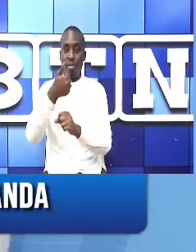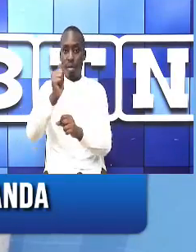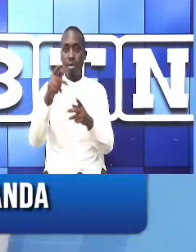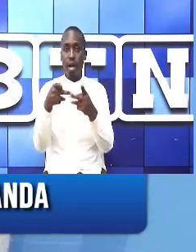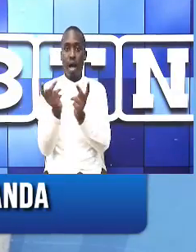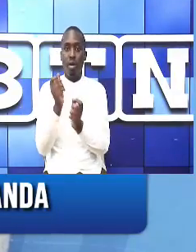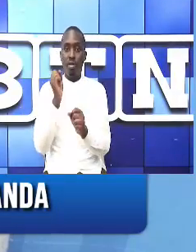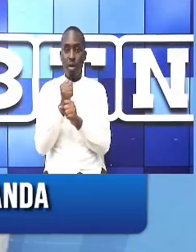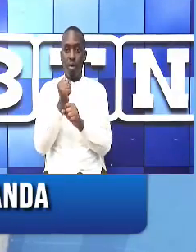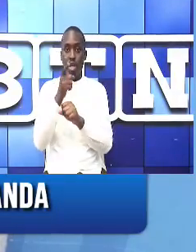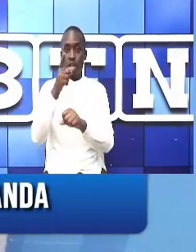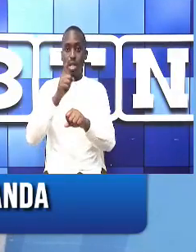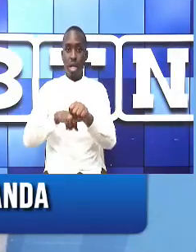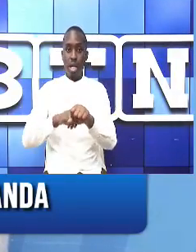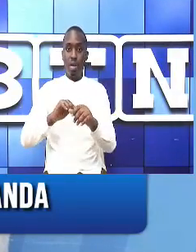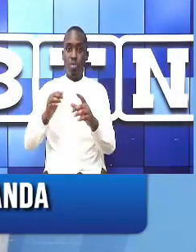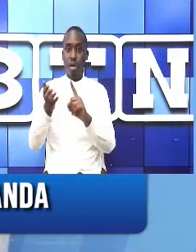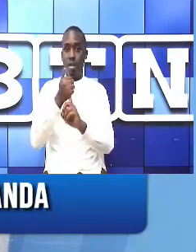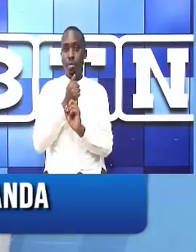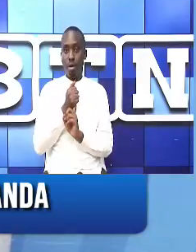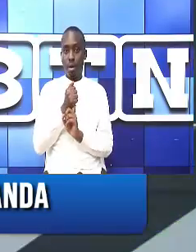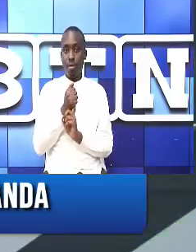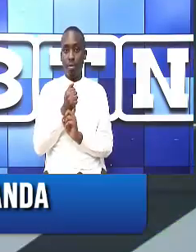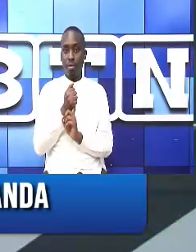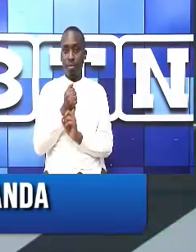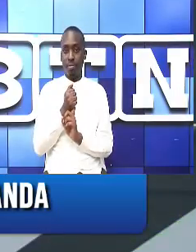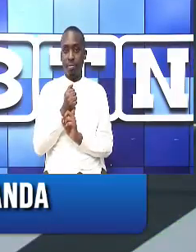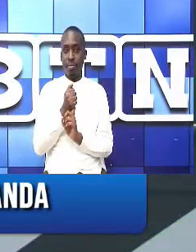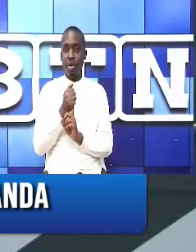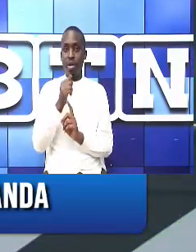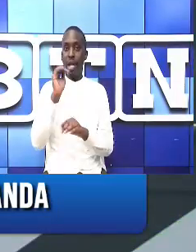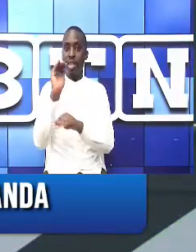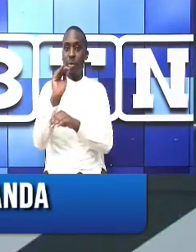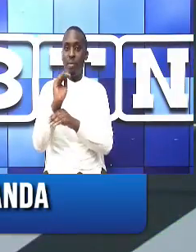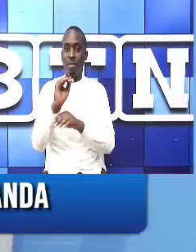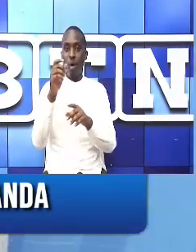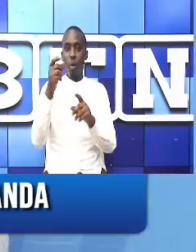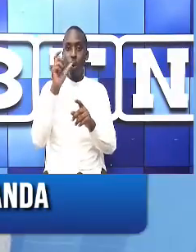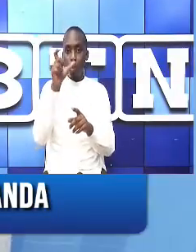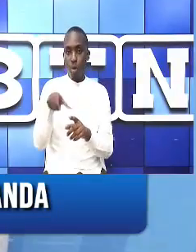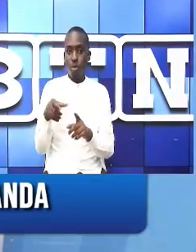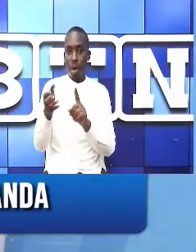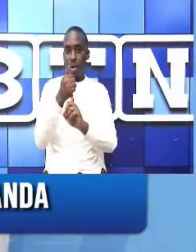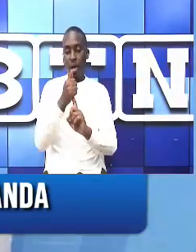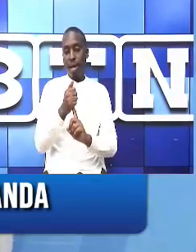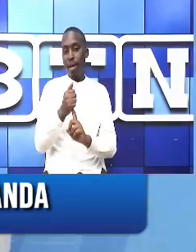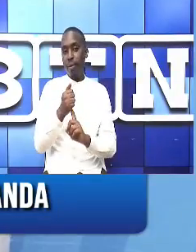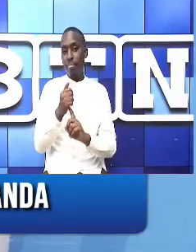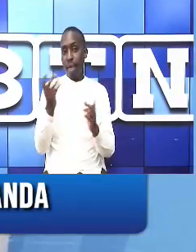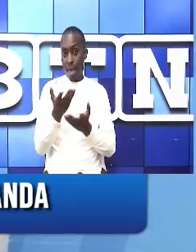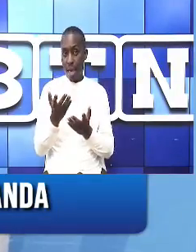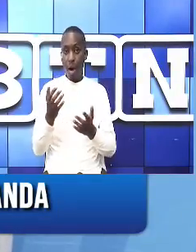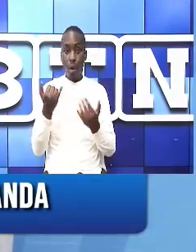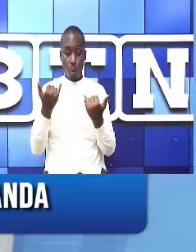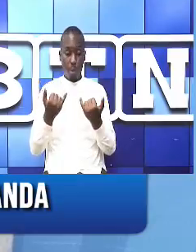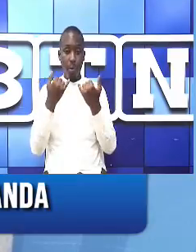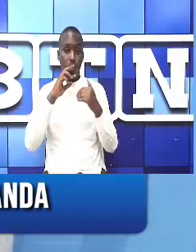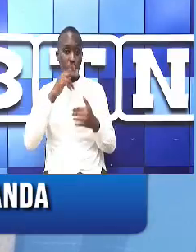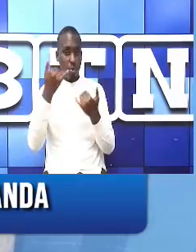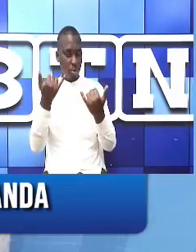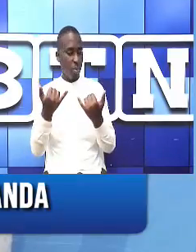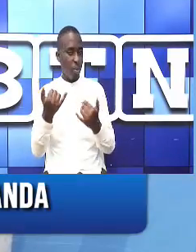icyo gihe nacyo tuzakigera yego ubwo nari ngiye kubibaza ngo barayasanga ibyo byose nahita mbikubwira nonaha kuko